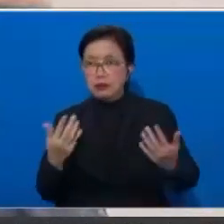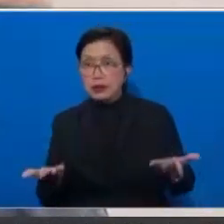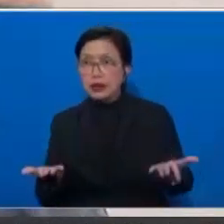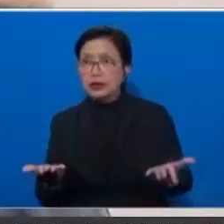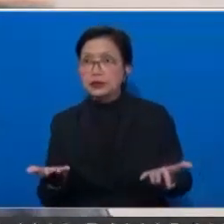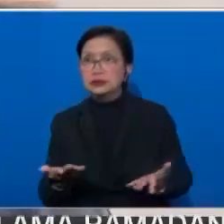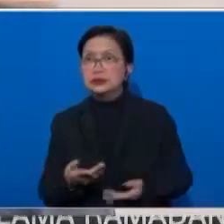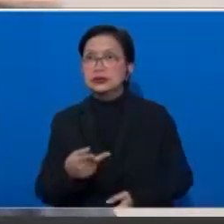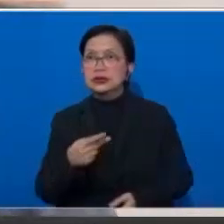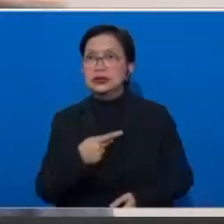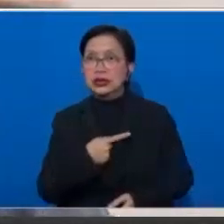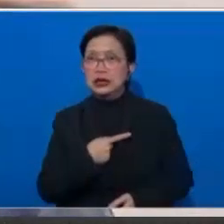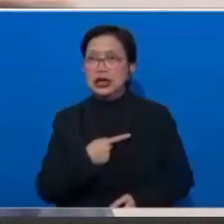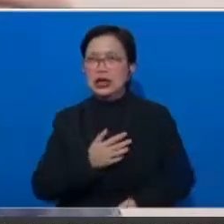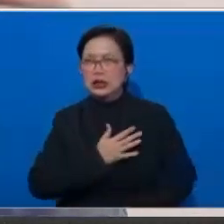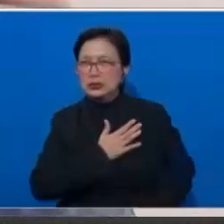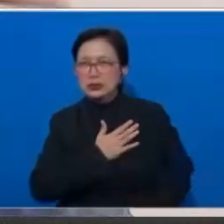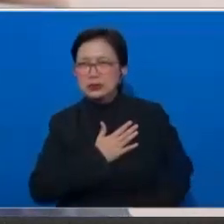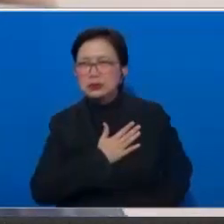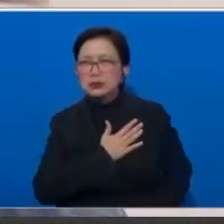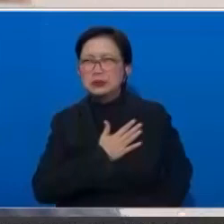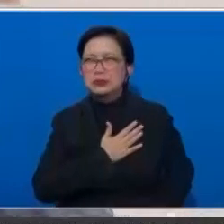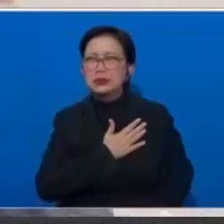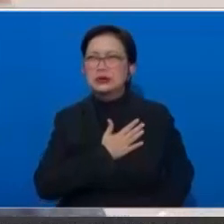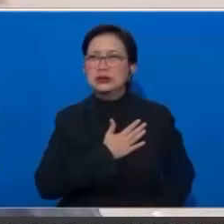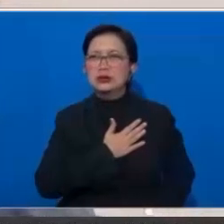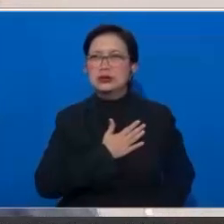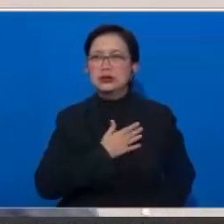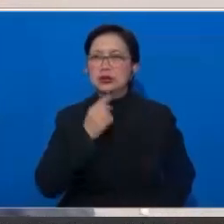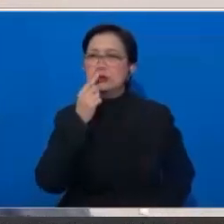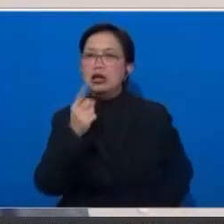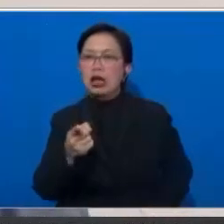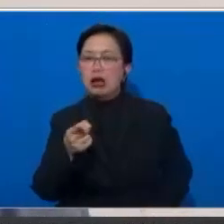kita nggak enak hatikan dengan ada kata miskin.